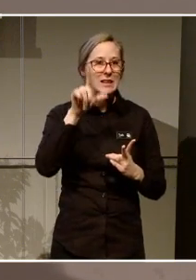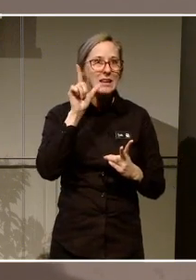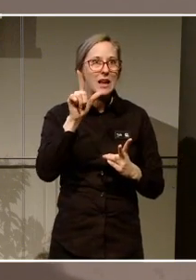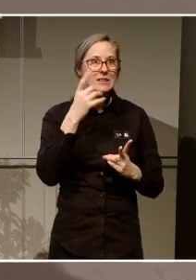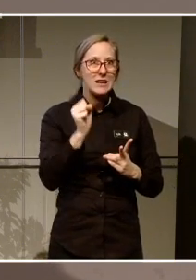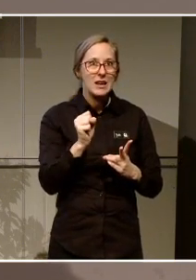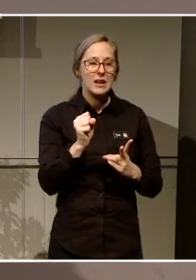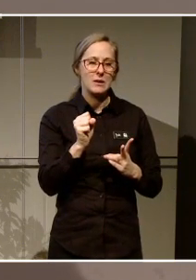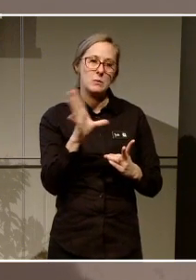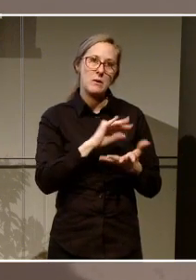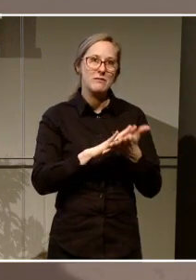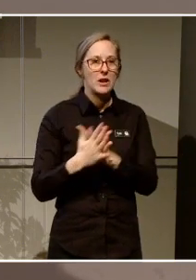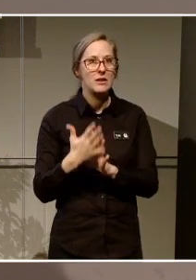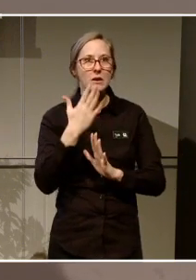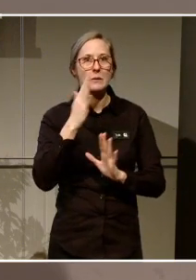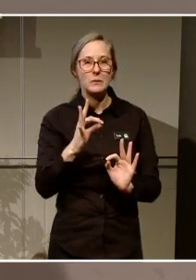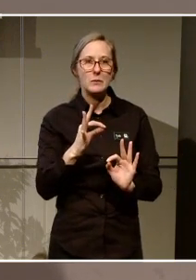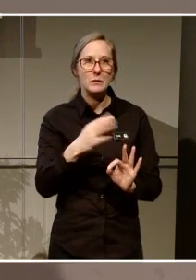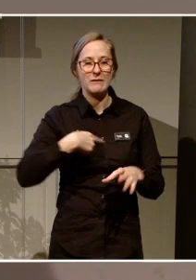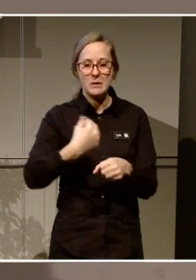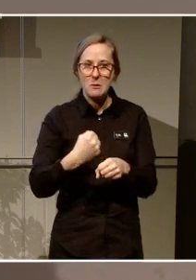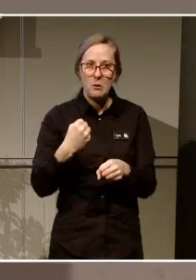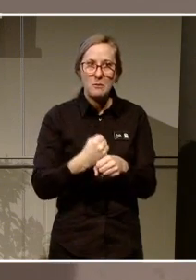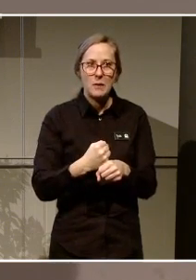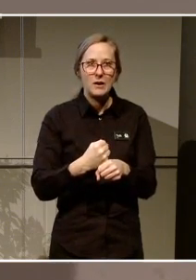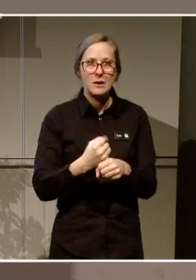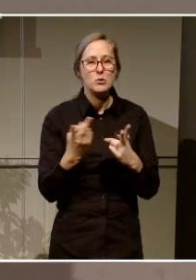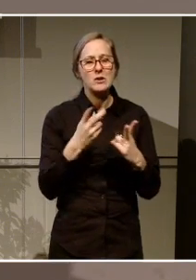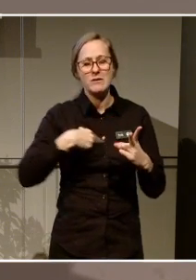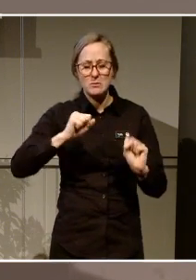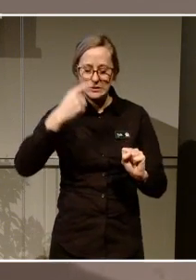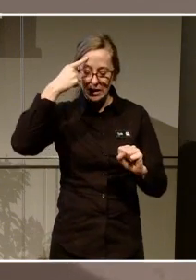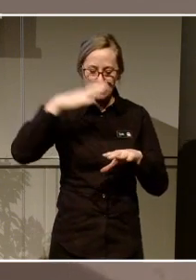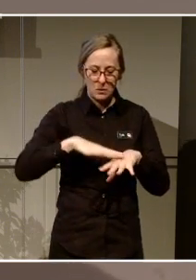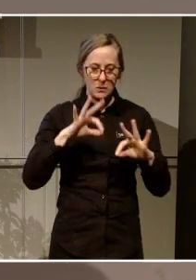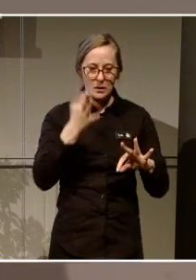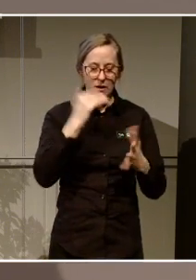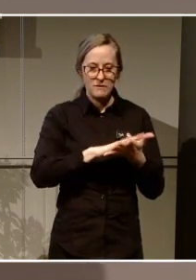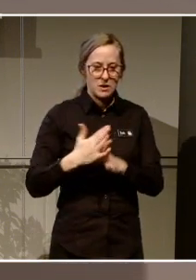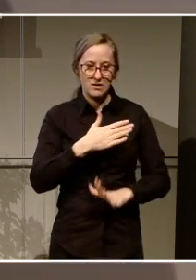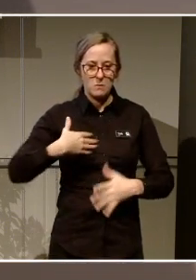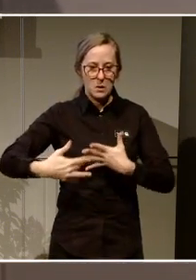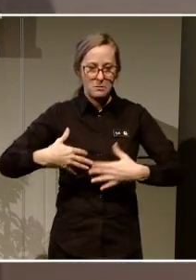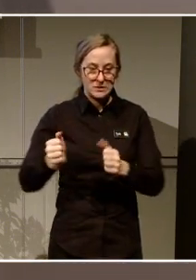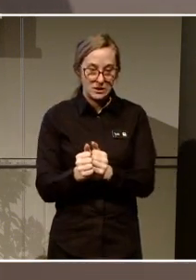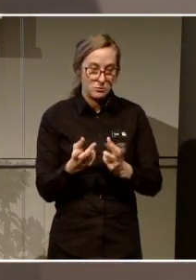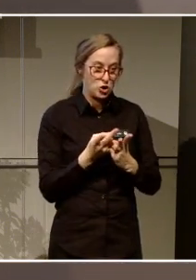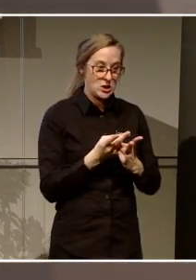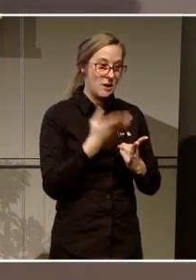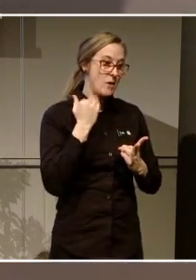Och där gäller det att tänka om hur kan vi göra det här på helt nya sätt. Kan vi göra det vi redan gör? Tänk tillbaka på